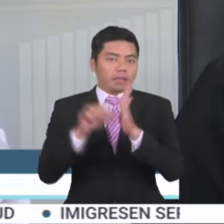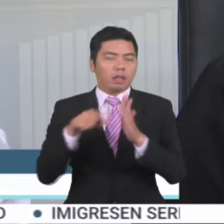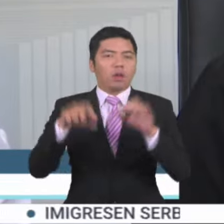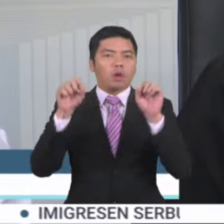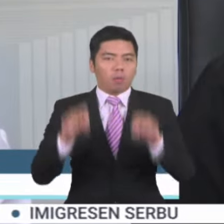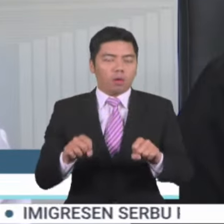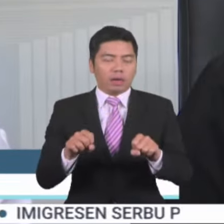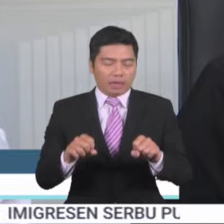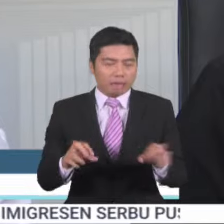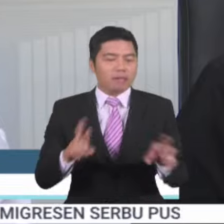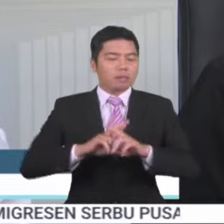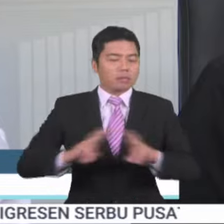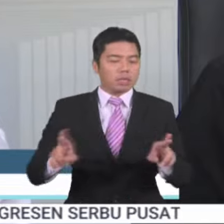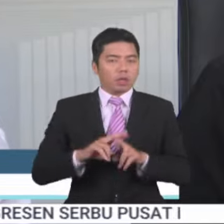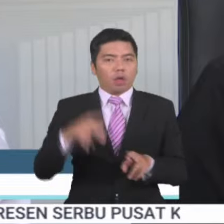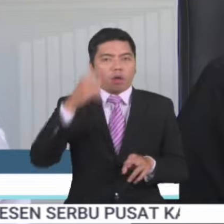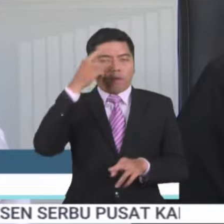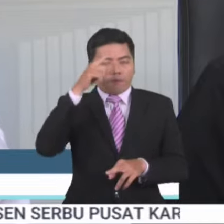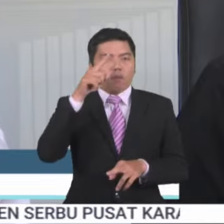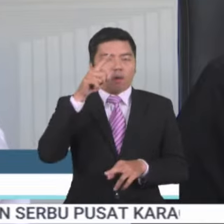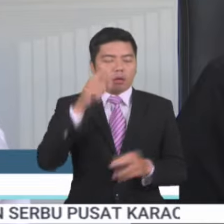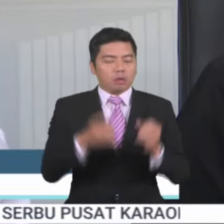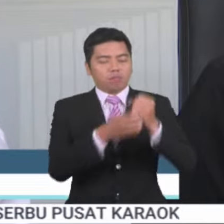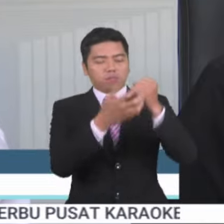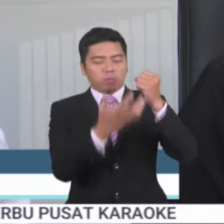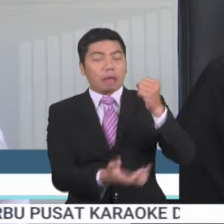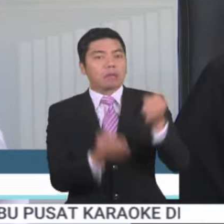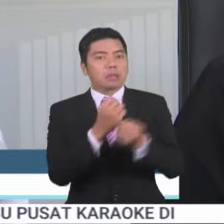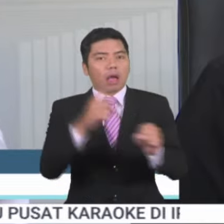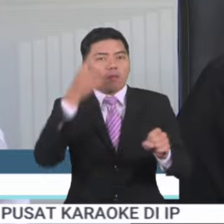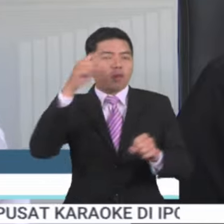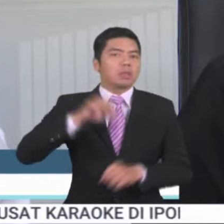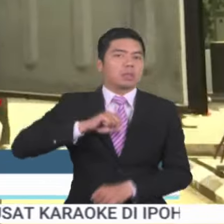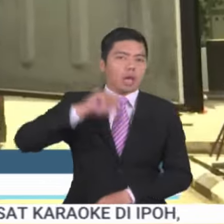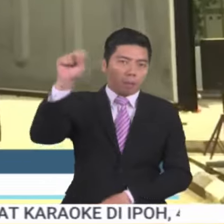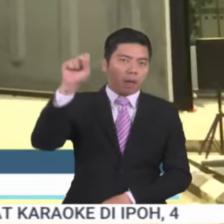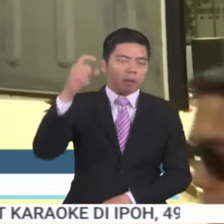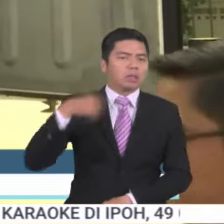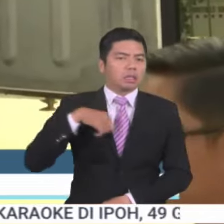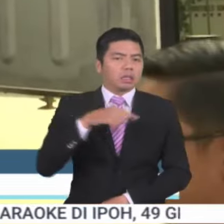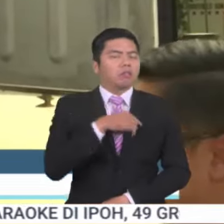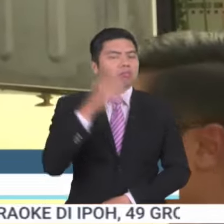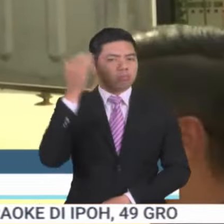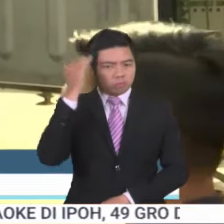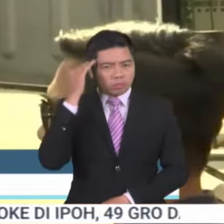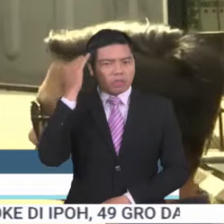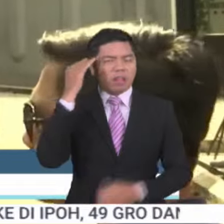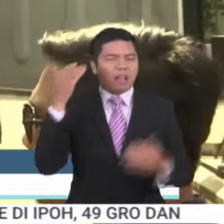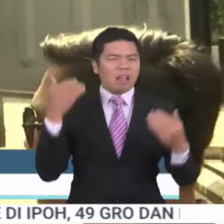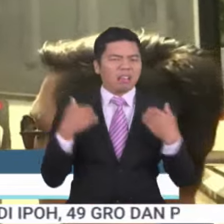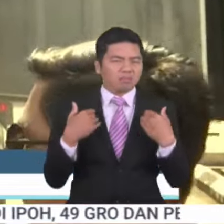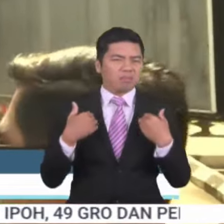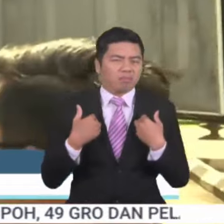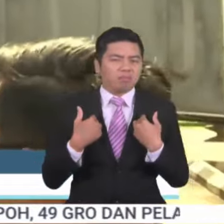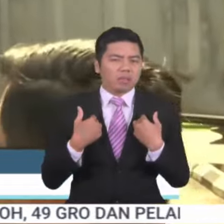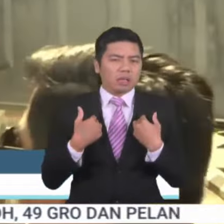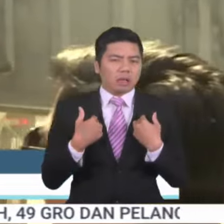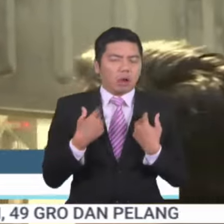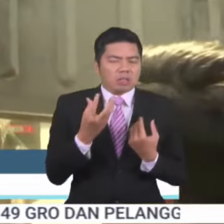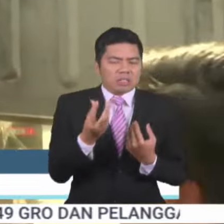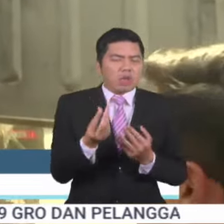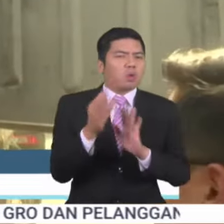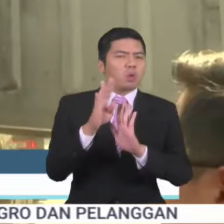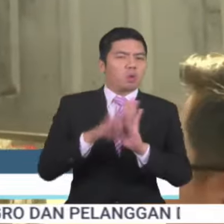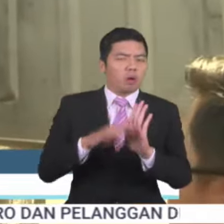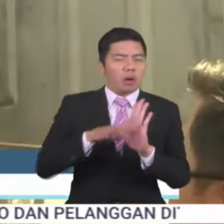langkah proaktif lah untuk meningkatkan bekalan di negeri Sabah. Yang kita dapati ada sedikit kekurangan